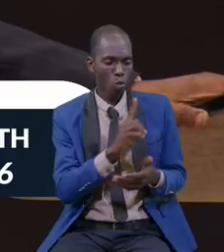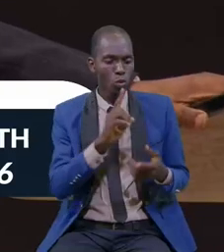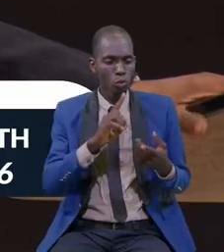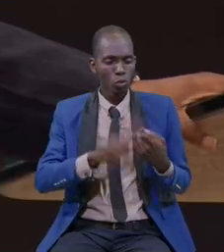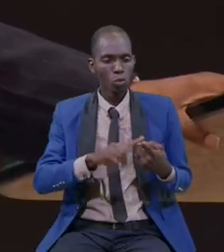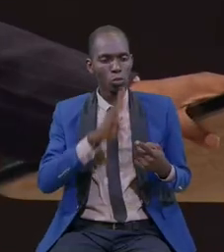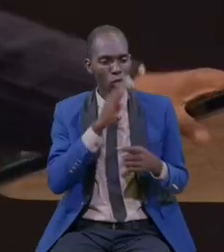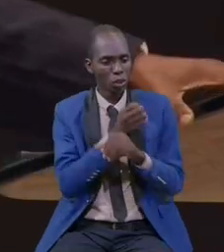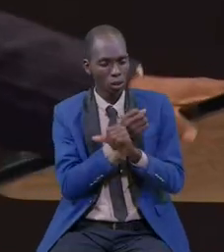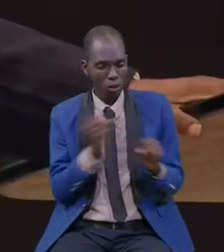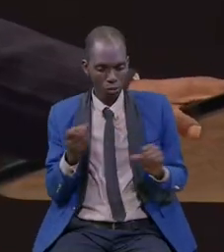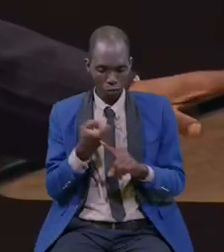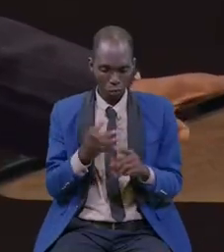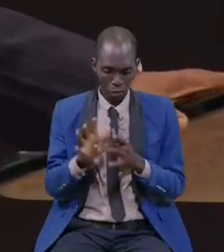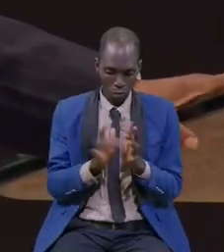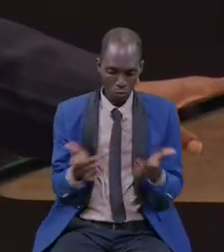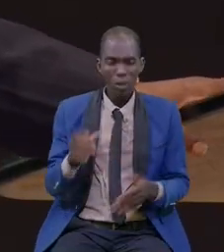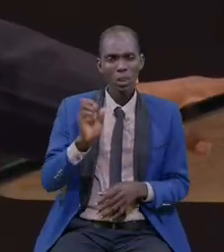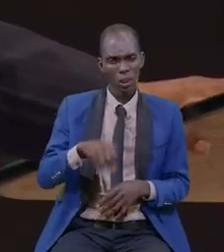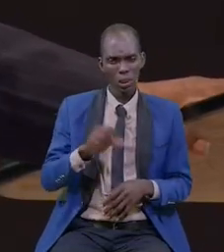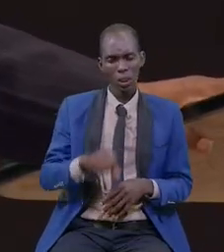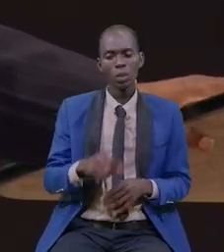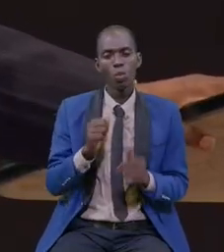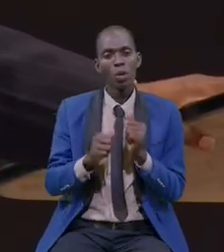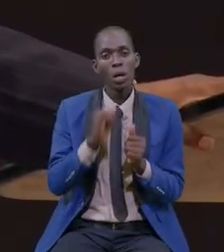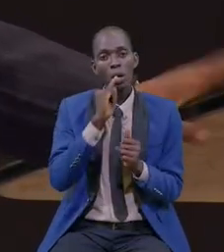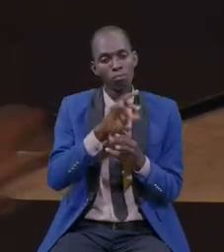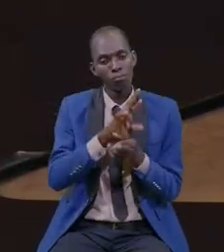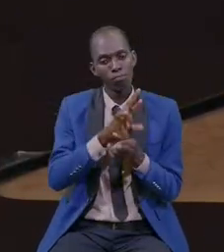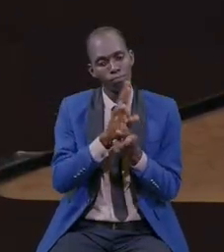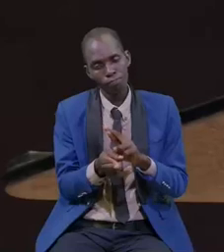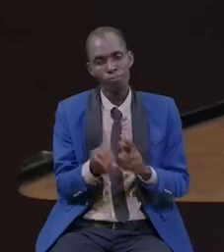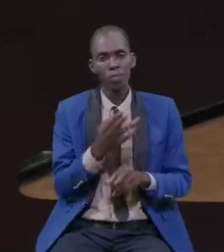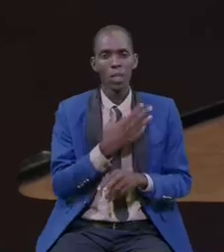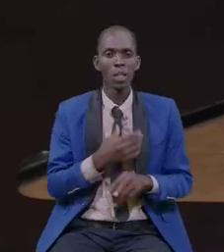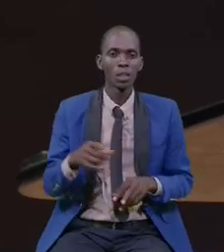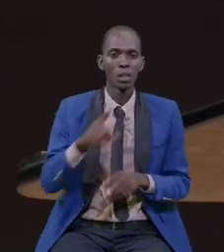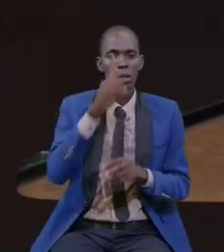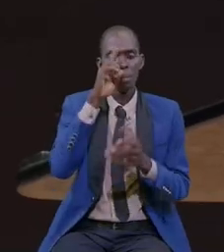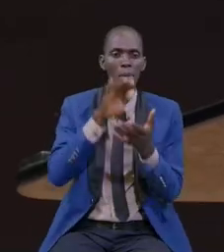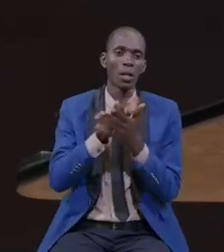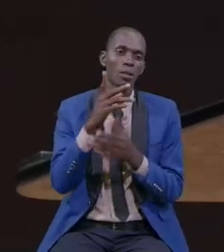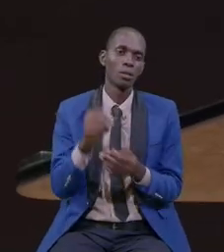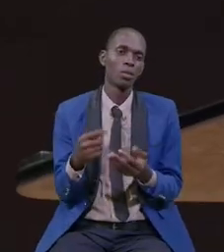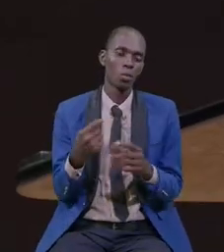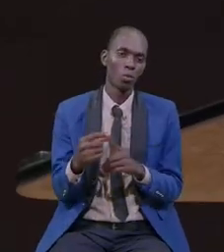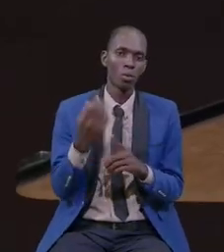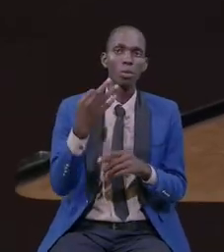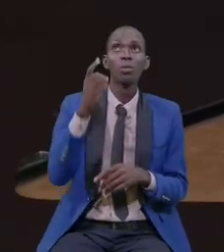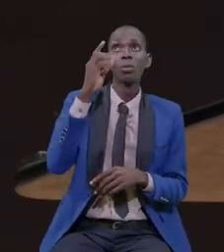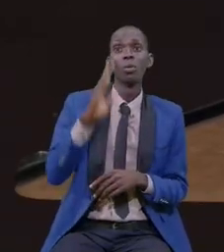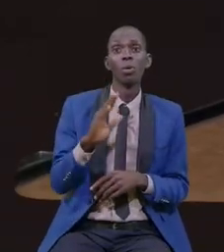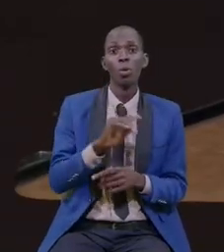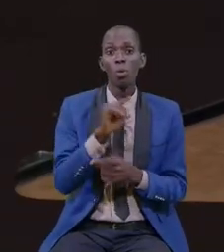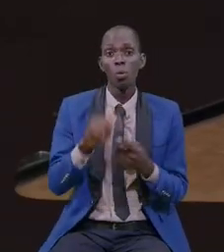savez repentir se repentir et croire à l'Évangile et lorsque vous venez au Seigneur vous savez ce